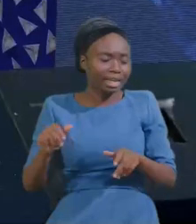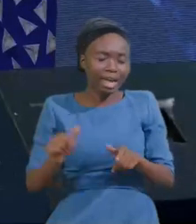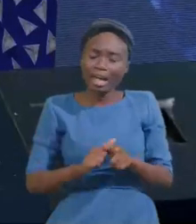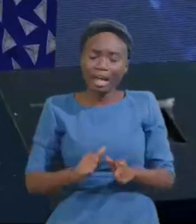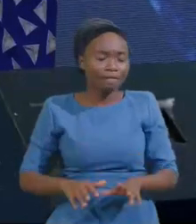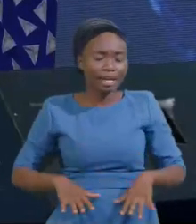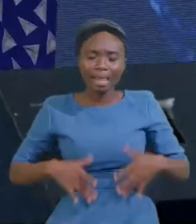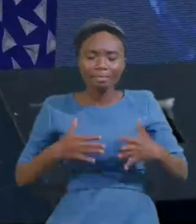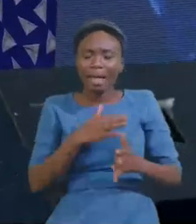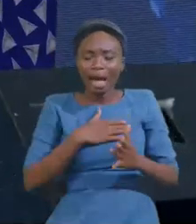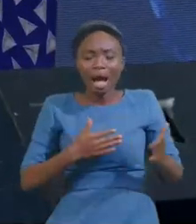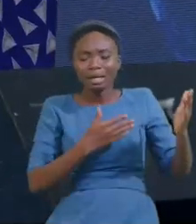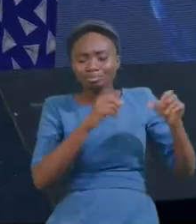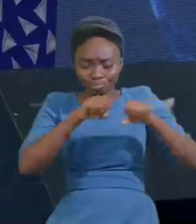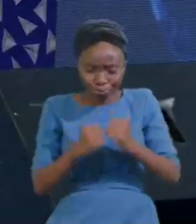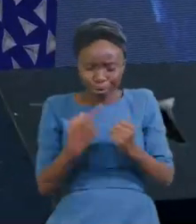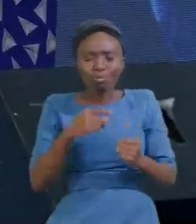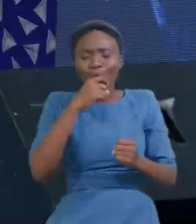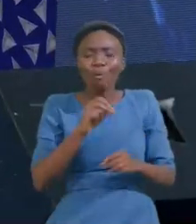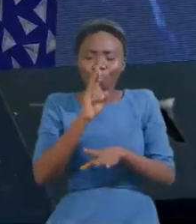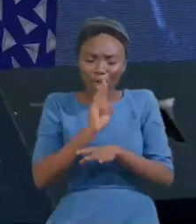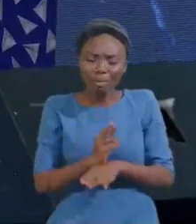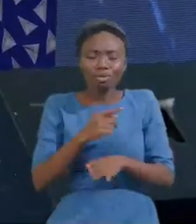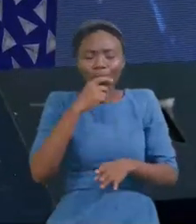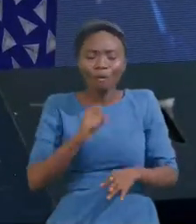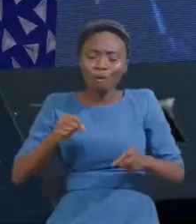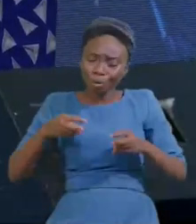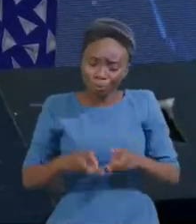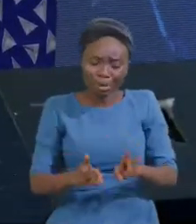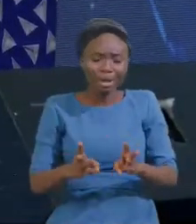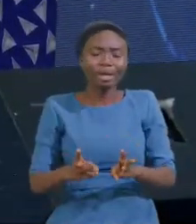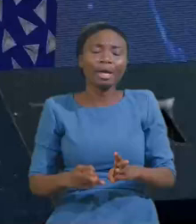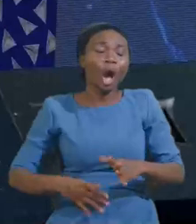Et qu'il y ait de vraies transformations dans chaque vie.